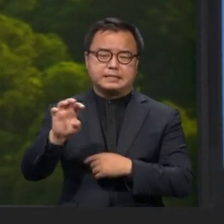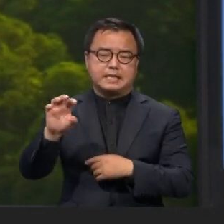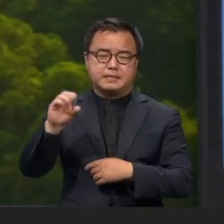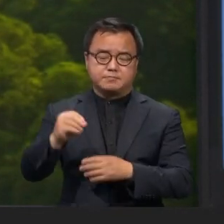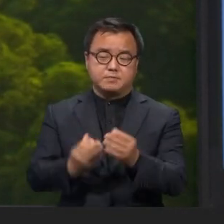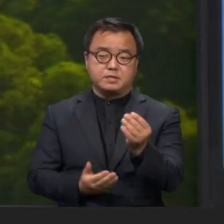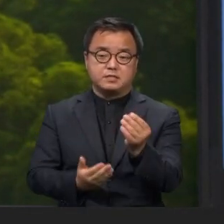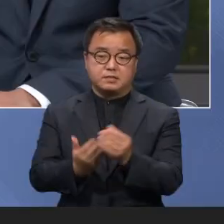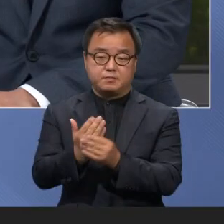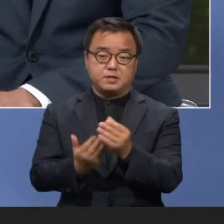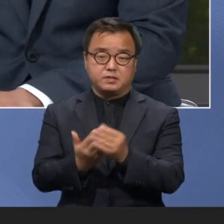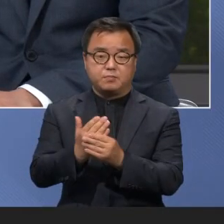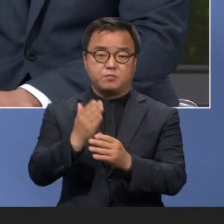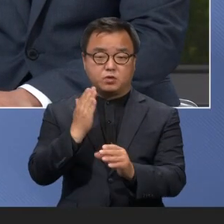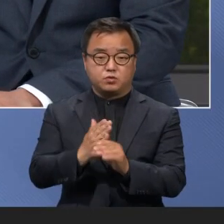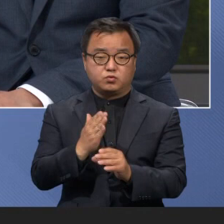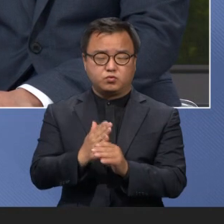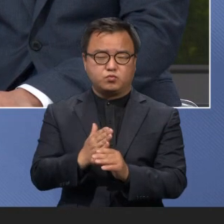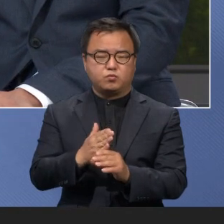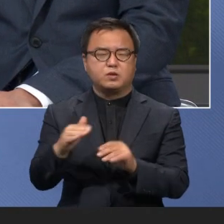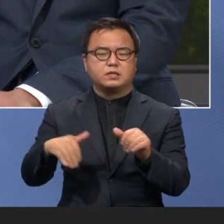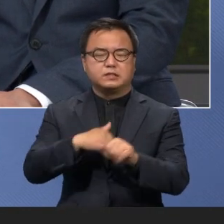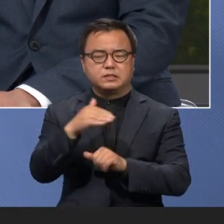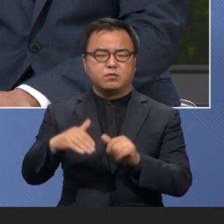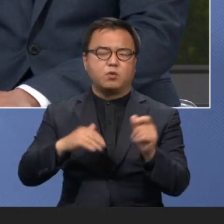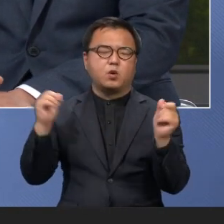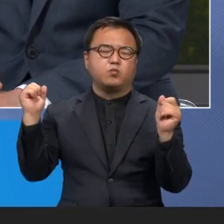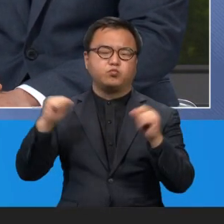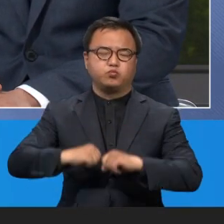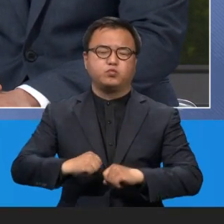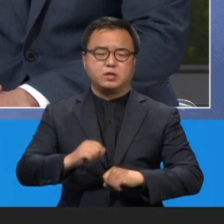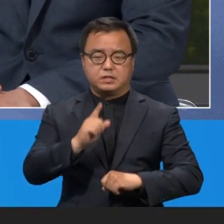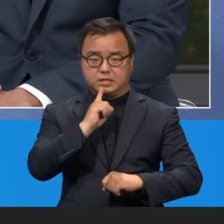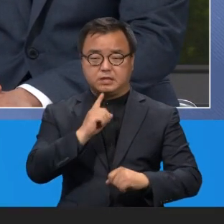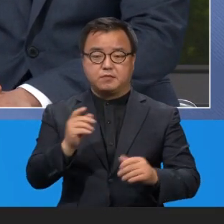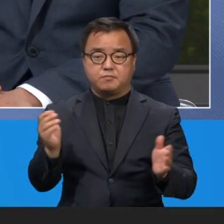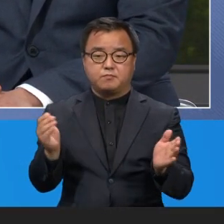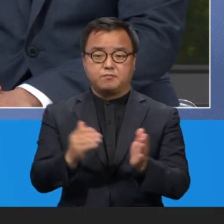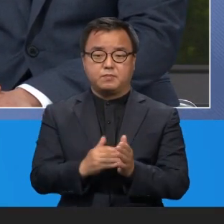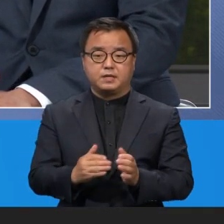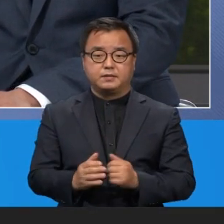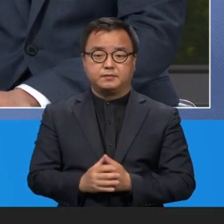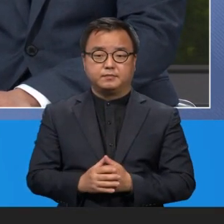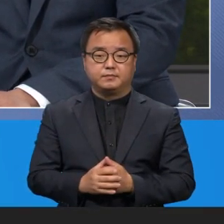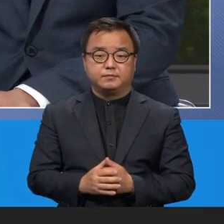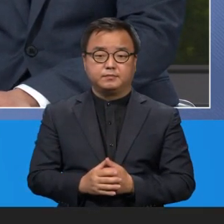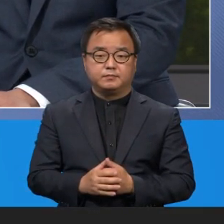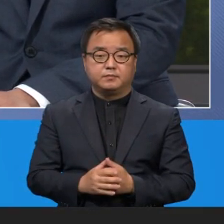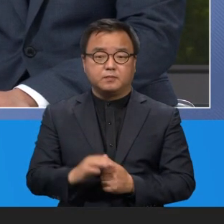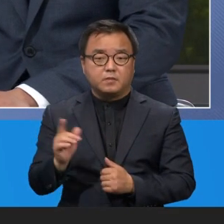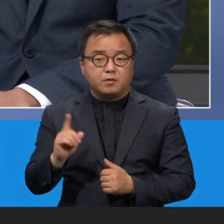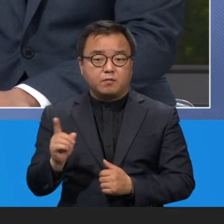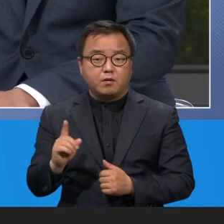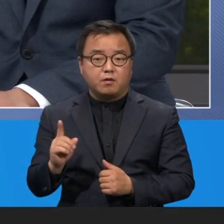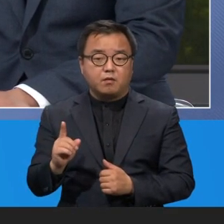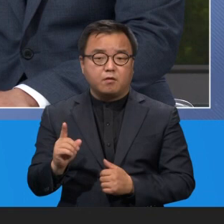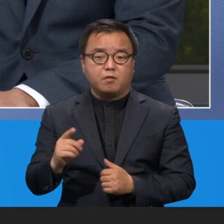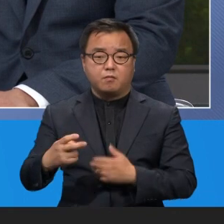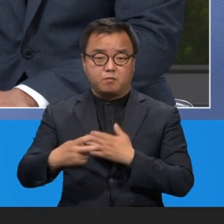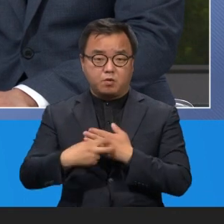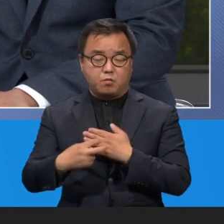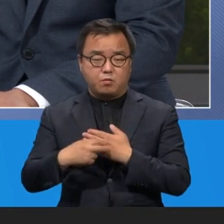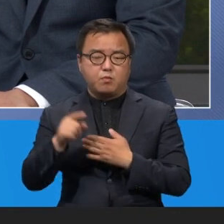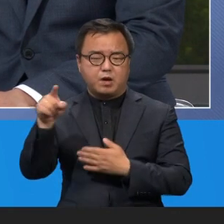인도 상황을 콜렉트 라고 붕괴됐다 무너져 버렸다 라고 강하게 표현했습니다 병원에 가도 병상 뿐 아니라